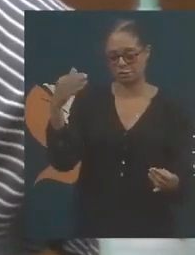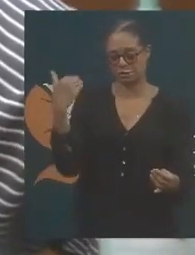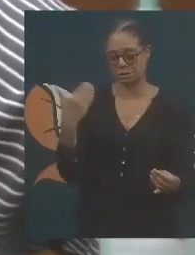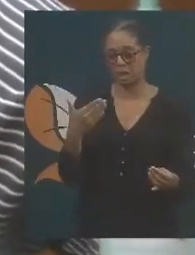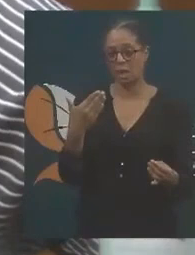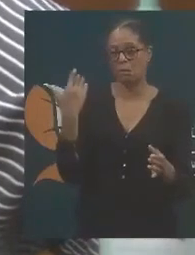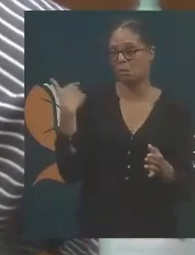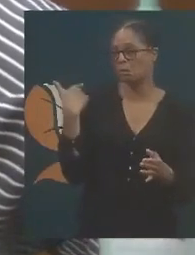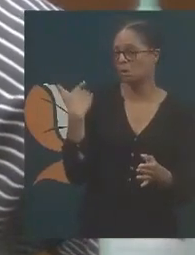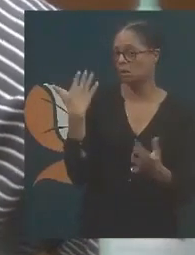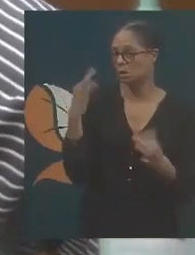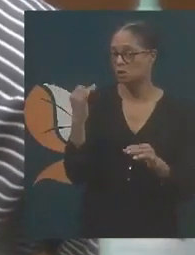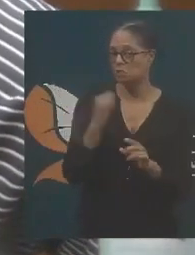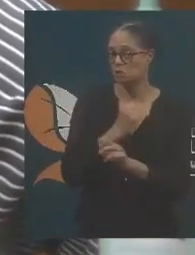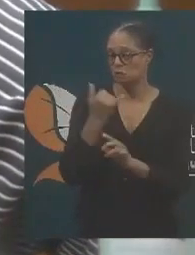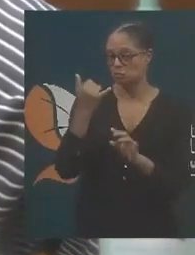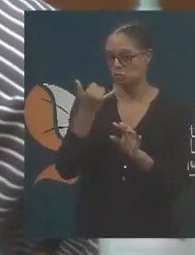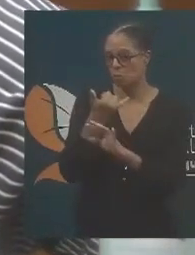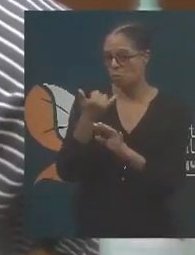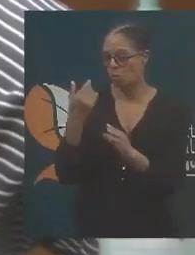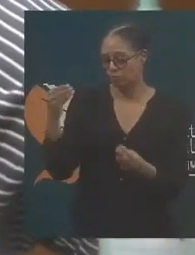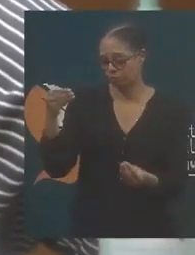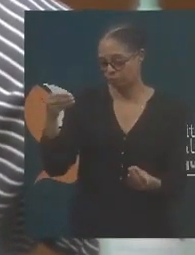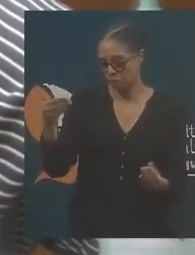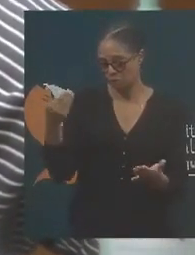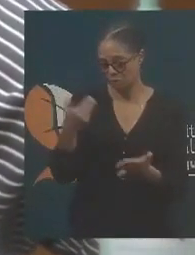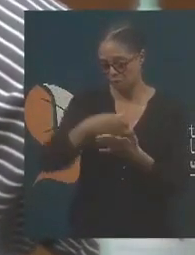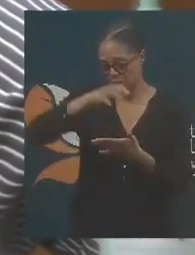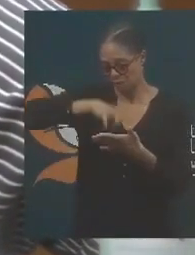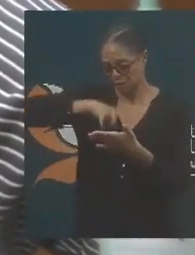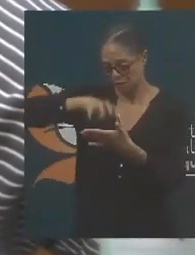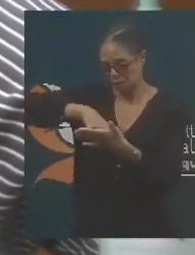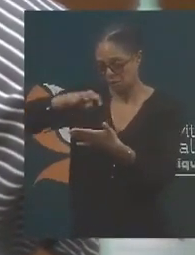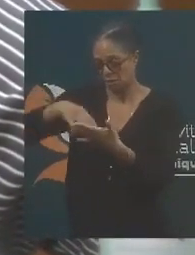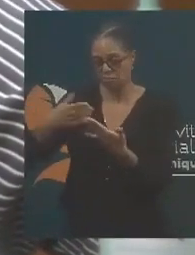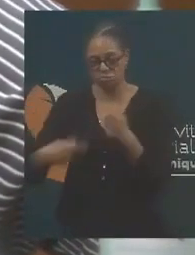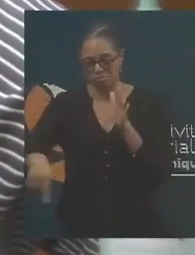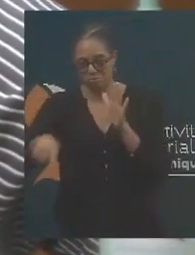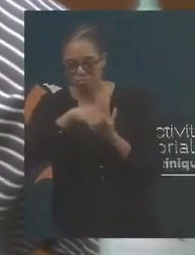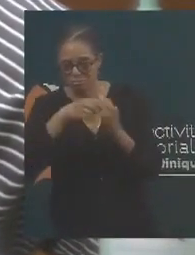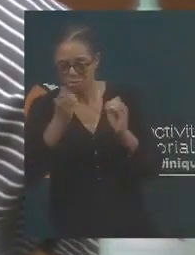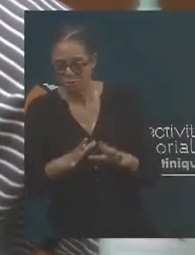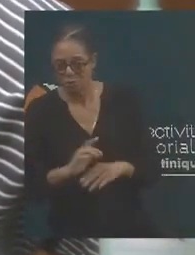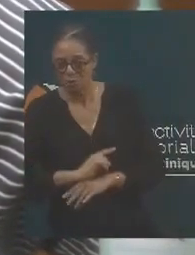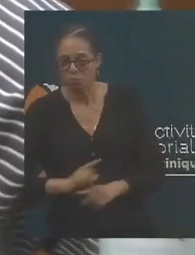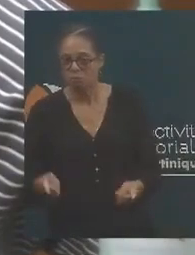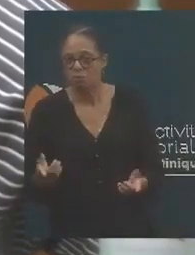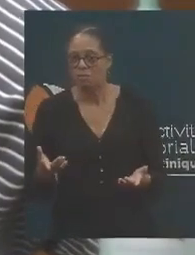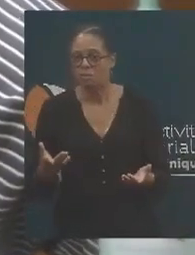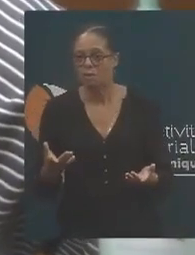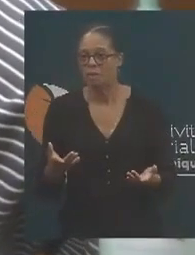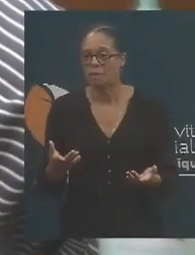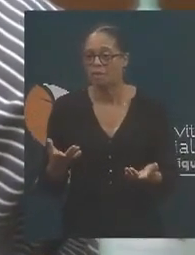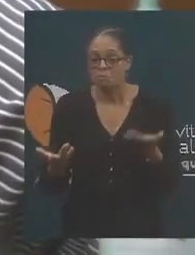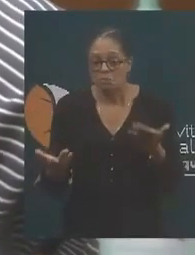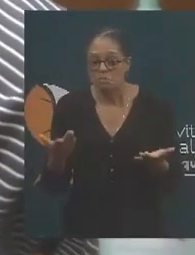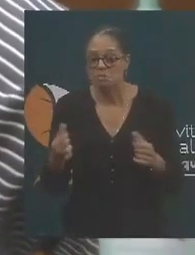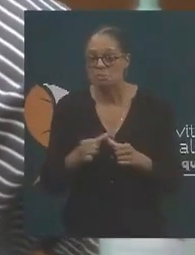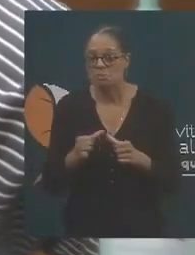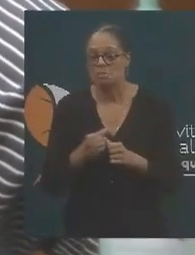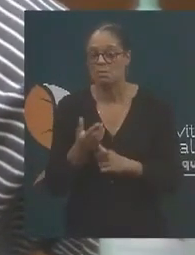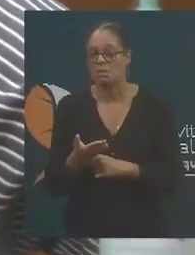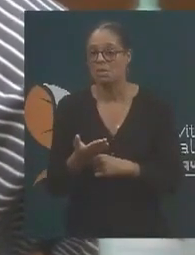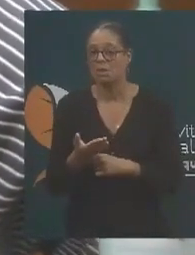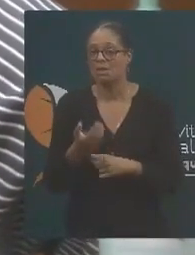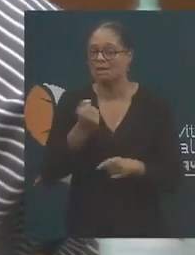dizaine de jours, et qui n'ont rien de résolution. Et on ne voit pas quel vote qu'on va faire. Il y a un